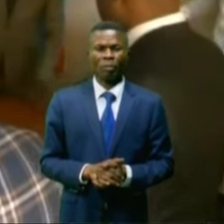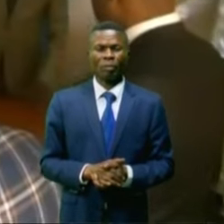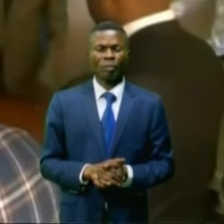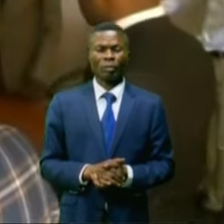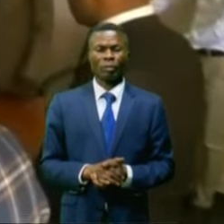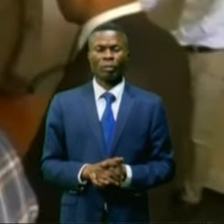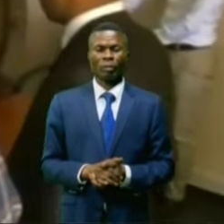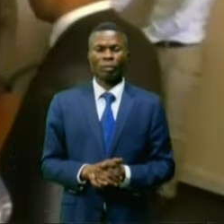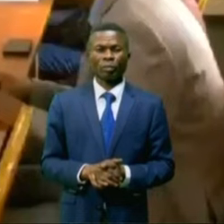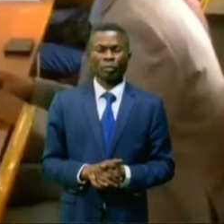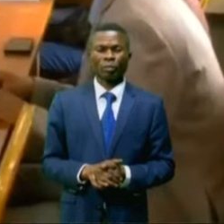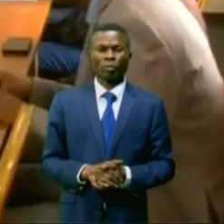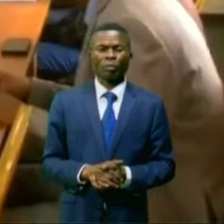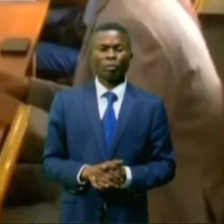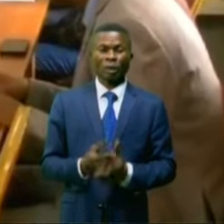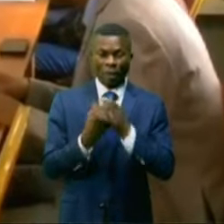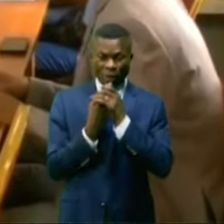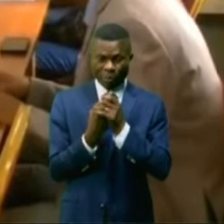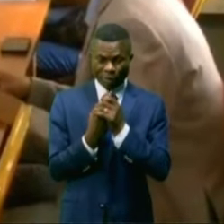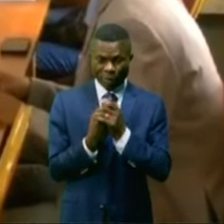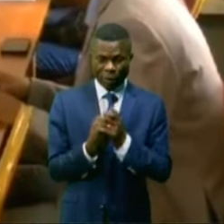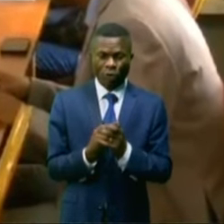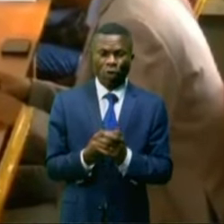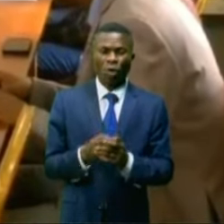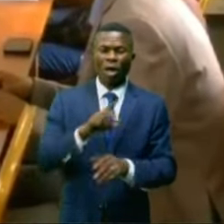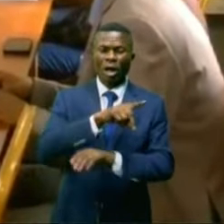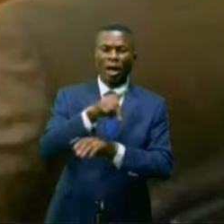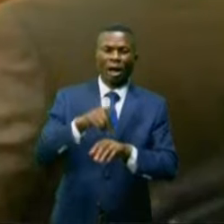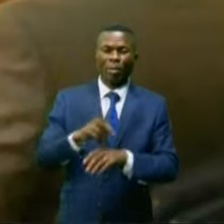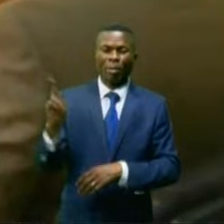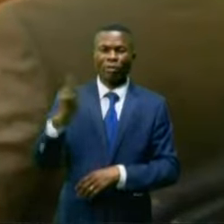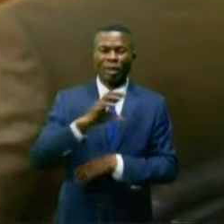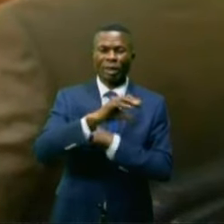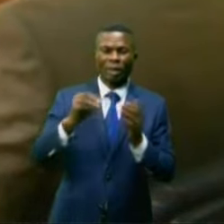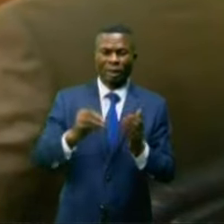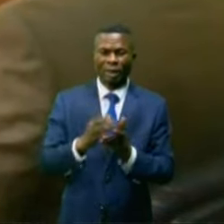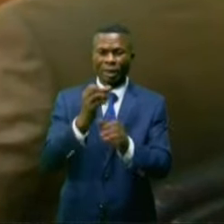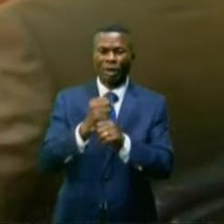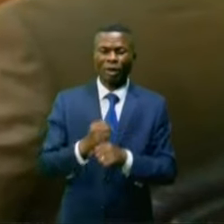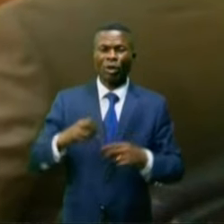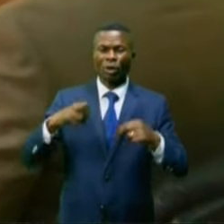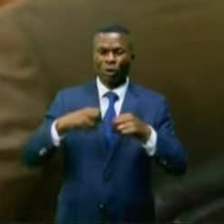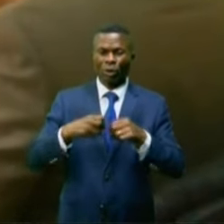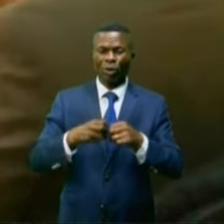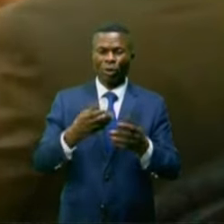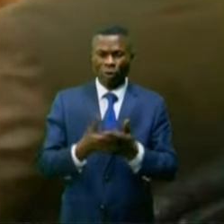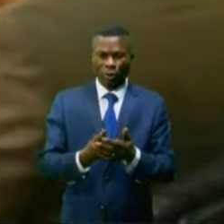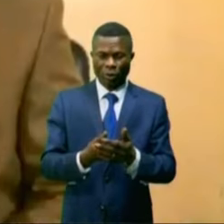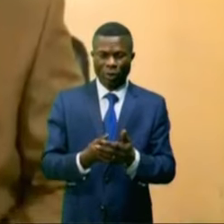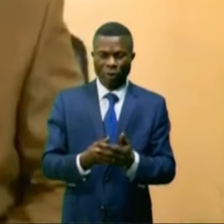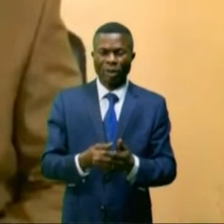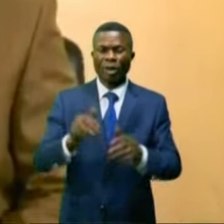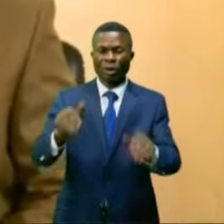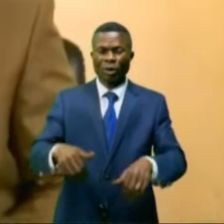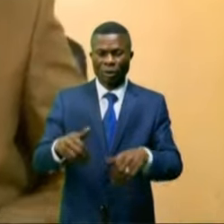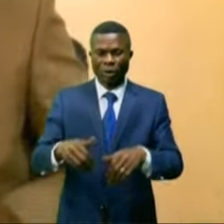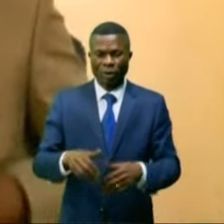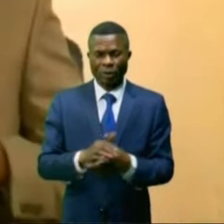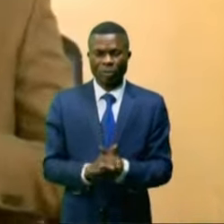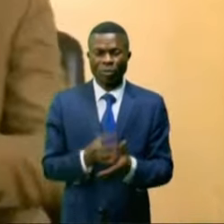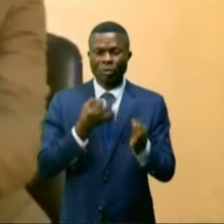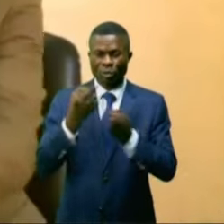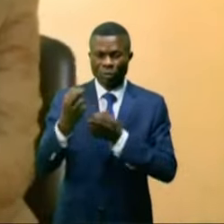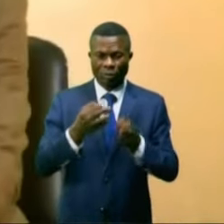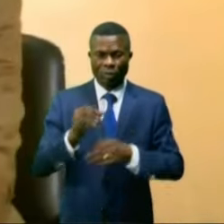Bientôt, le Kasaï central va bénéficier des projets en infrastructure énergétique, agro-industrielle et des secteurs agricoles. C'est ce qui ressort de la rencontre